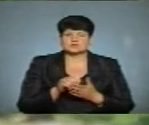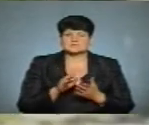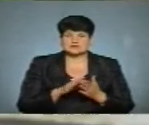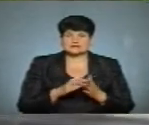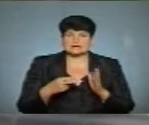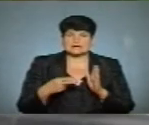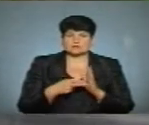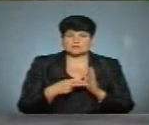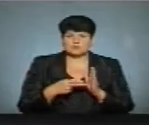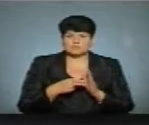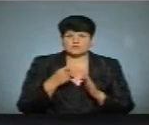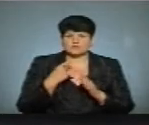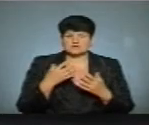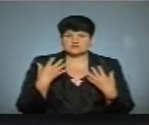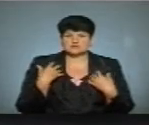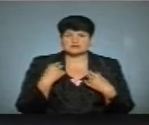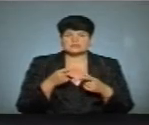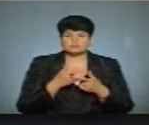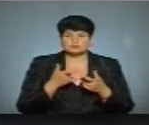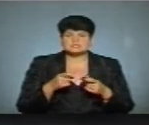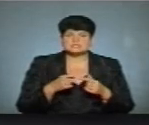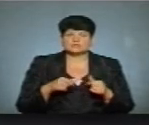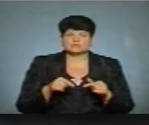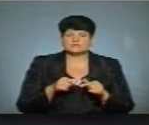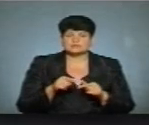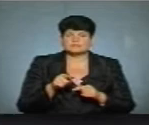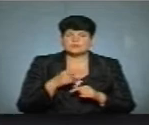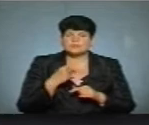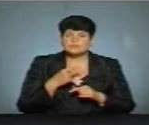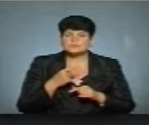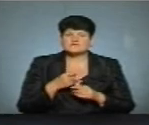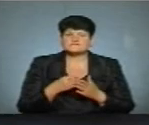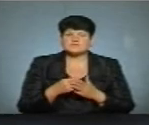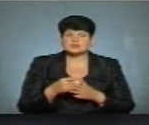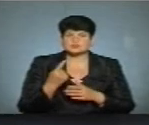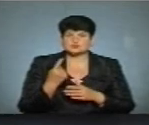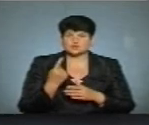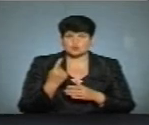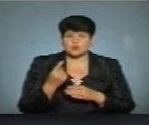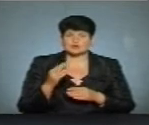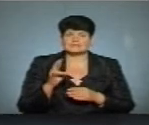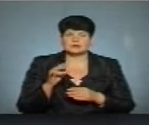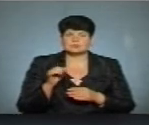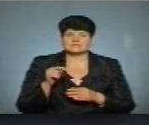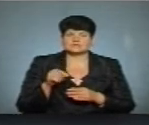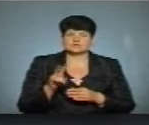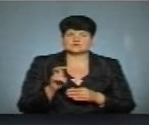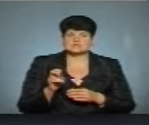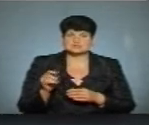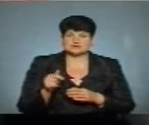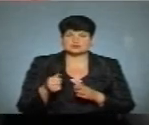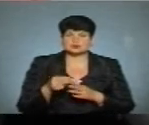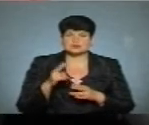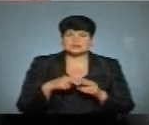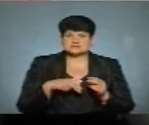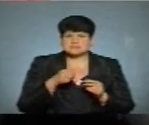каже начальниця інформаційного відділу цього підприємства Тетяна Фурман. За її словами, вартість одного такого набору – 1200 гривень. До кінця